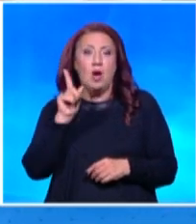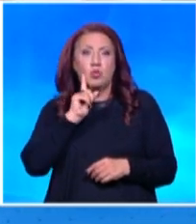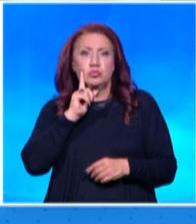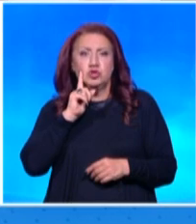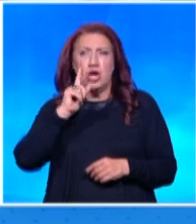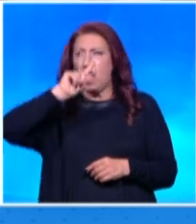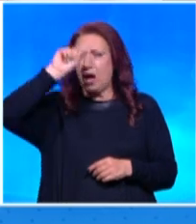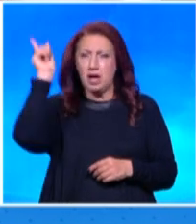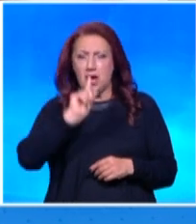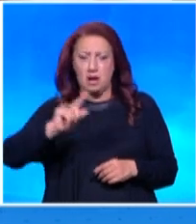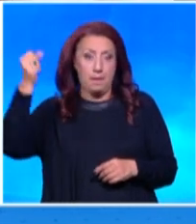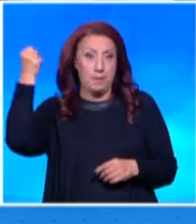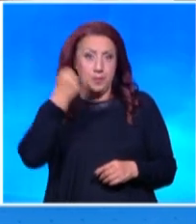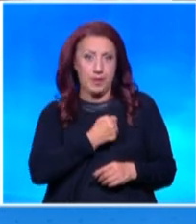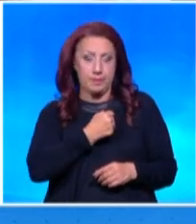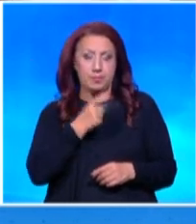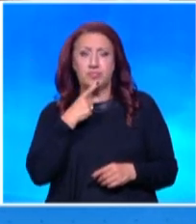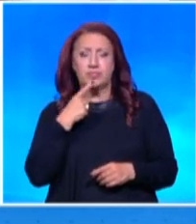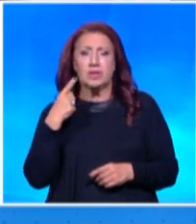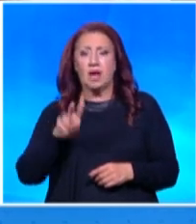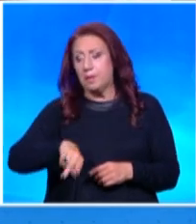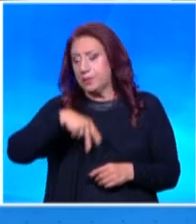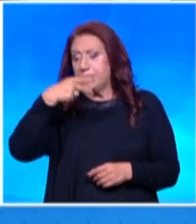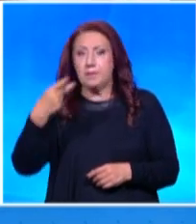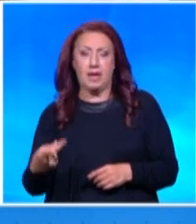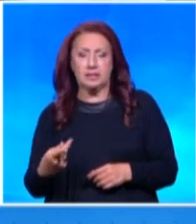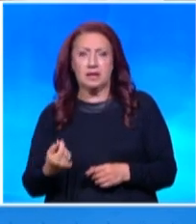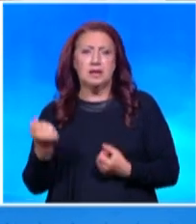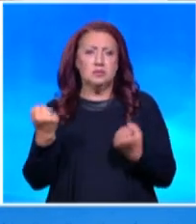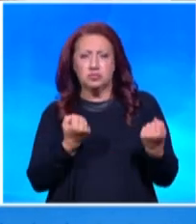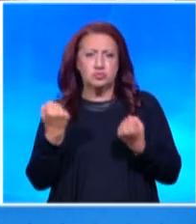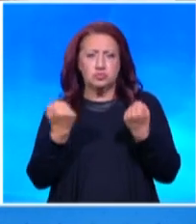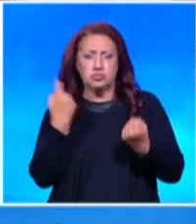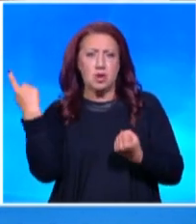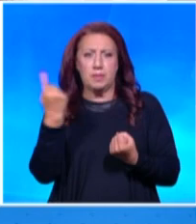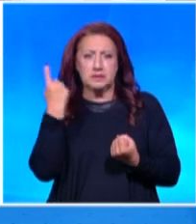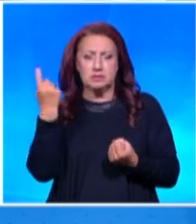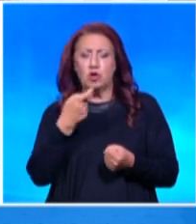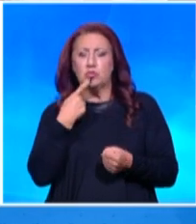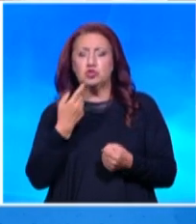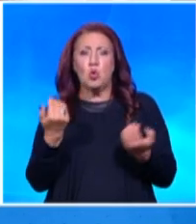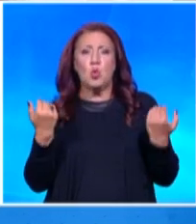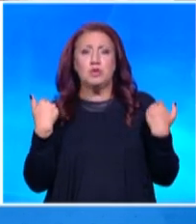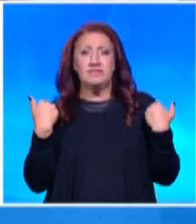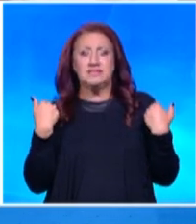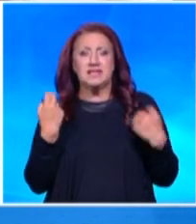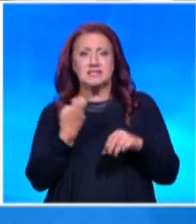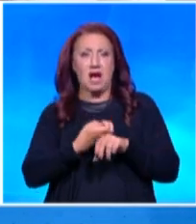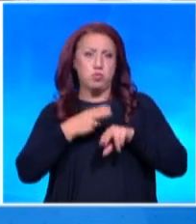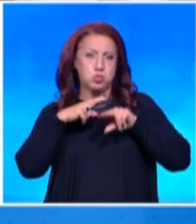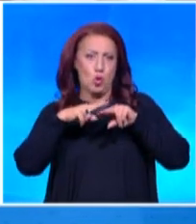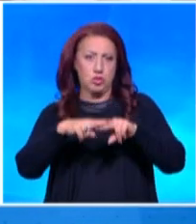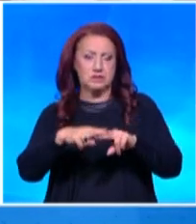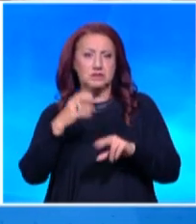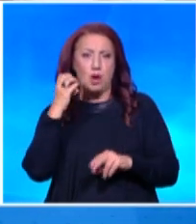от гръмотевица. То е откарано в безсъзнание към университетската многопрофилна болница за активно лечение в Бургас. Това, което